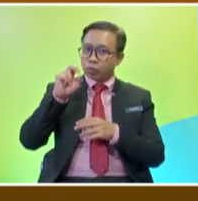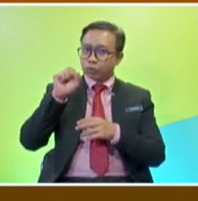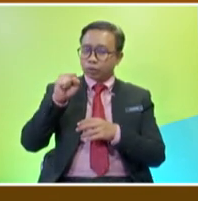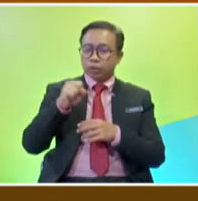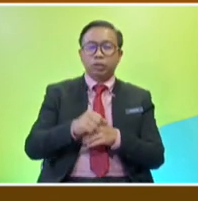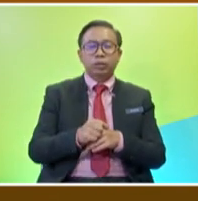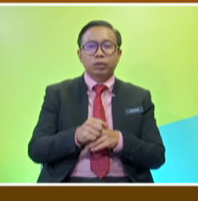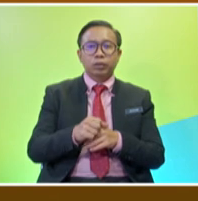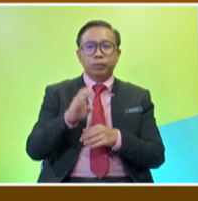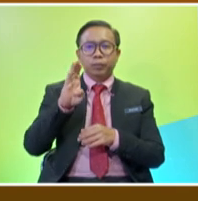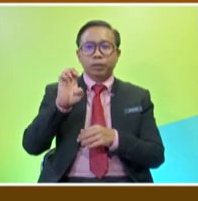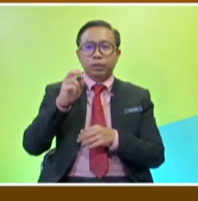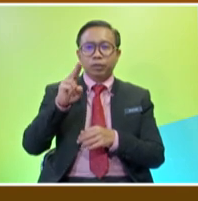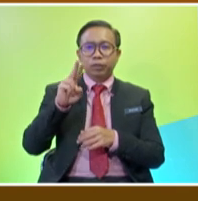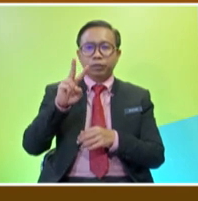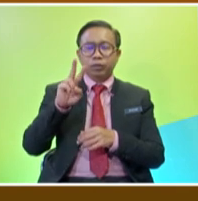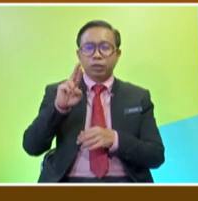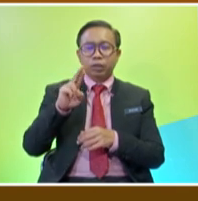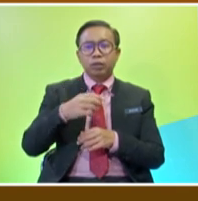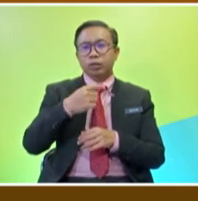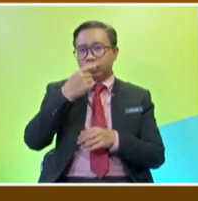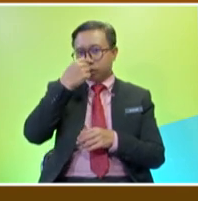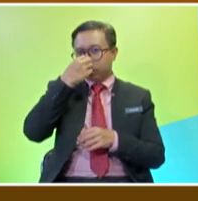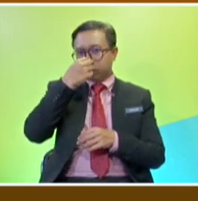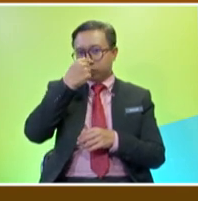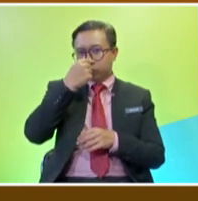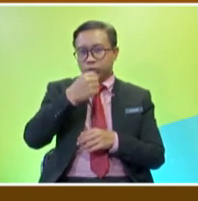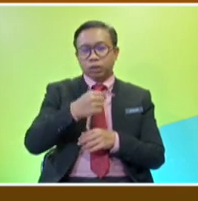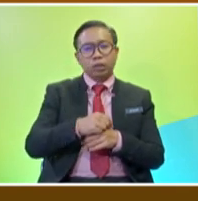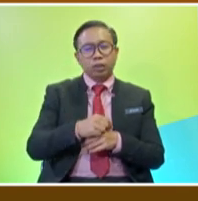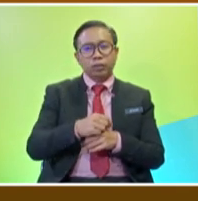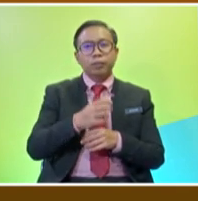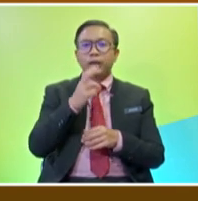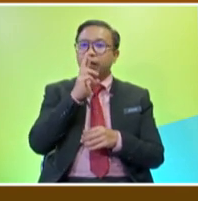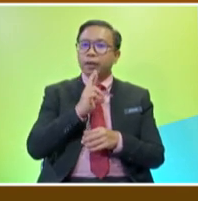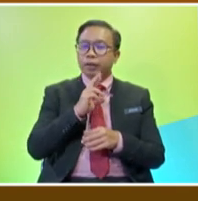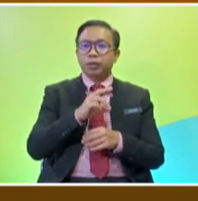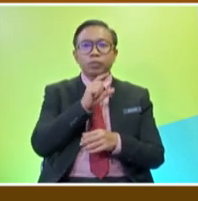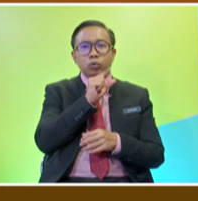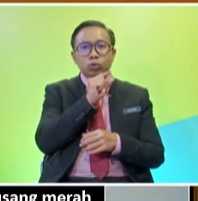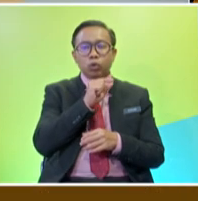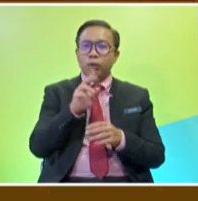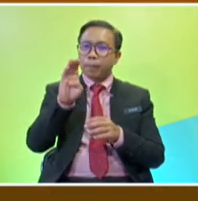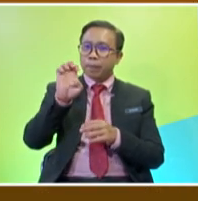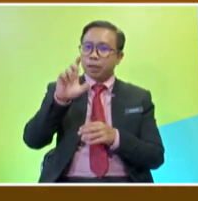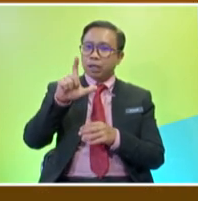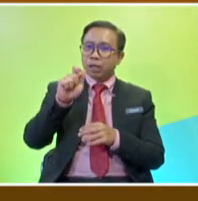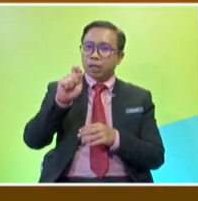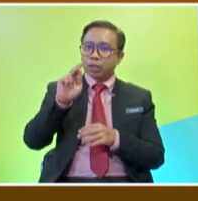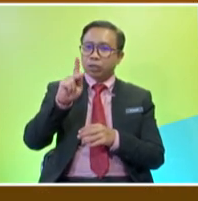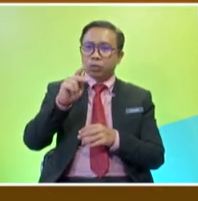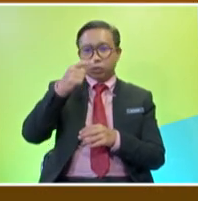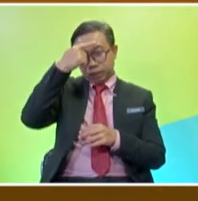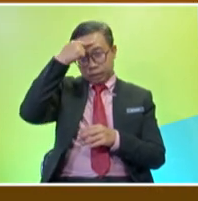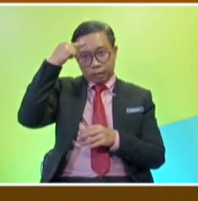bive dan juga musang merah Oke kemudian antara burung adalah burung pelatuk hitam oke oke